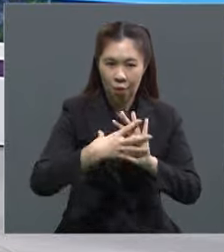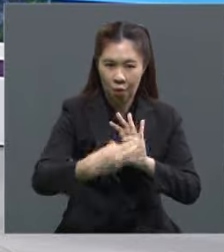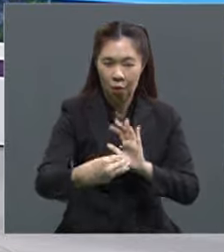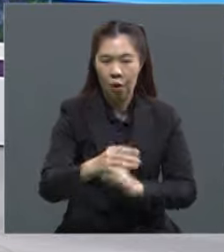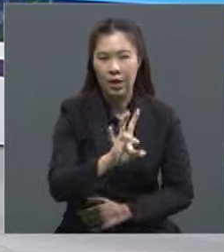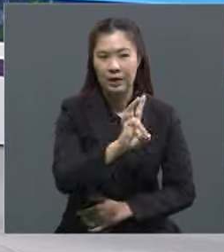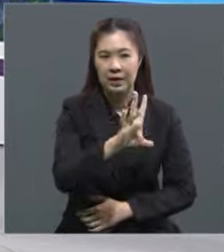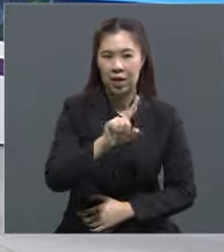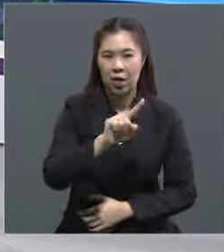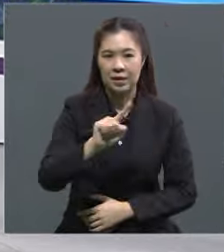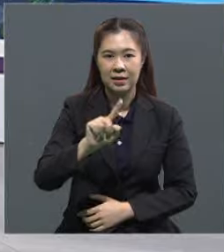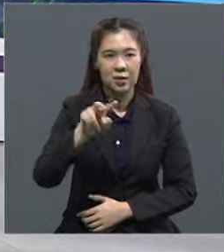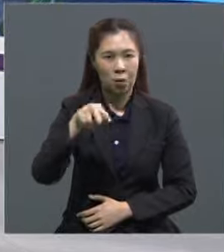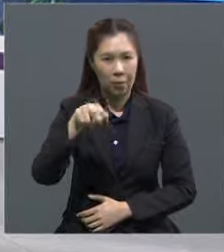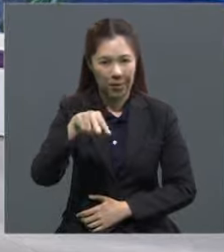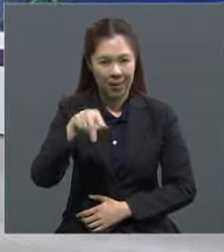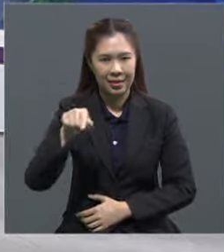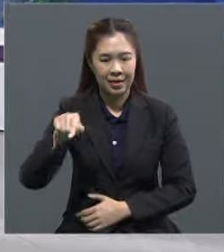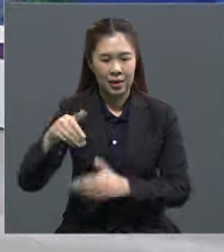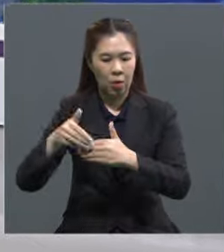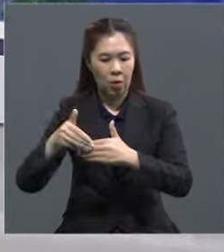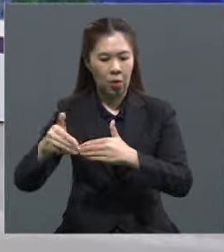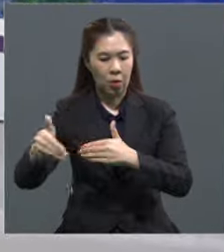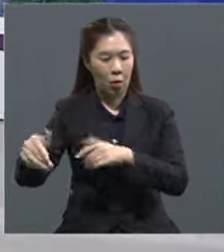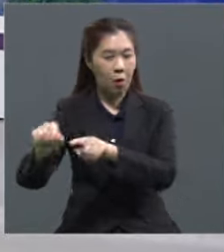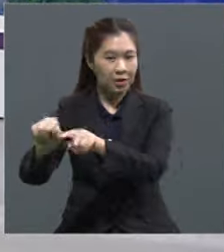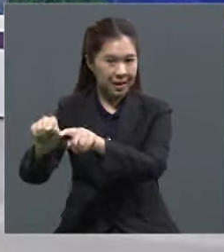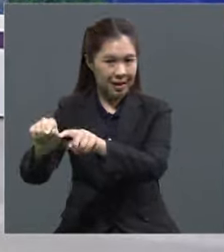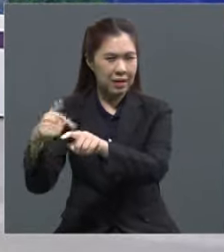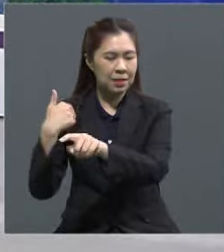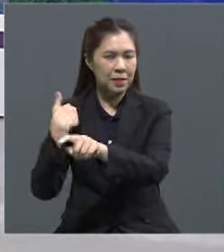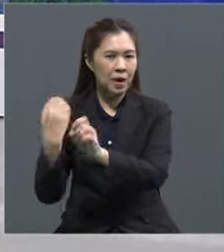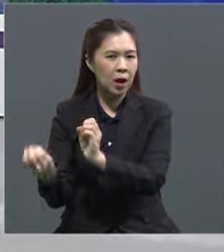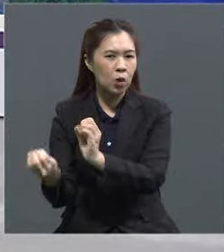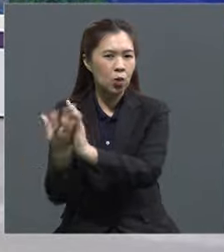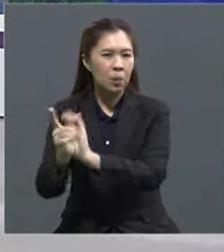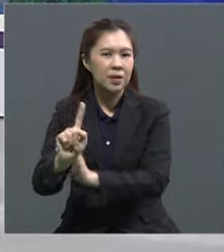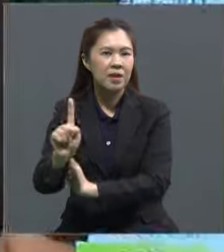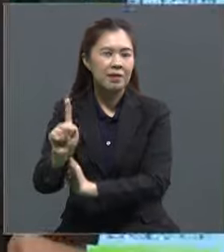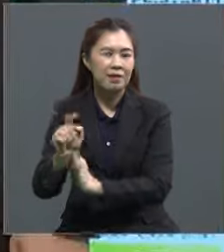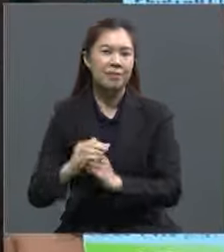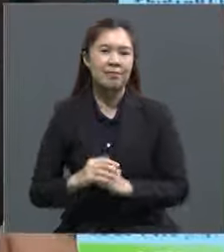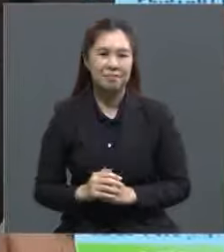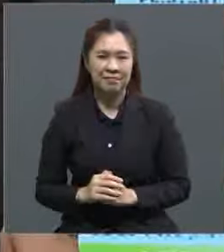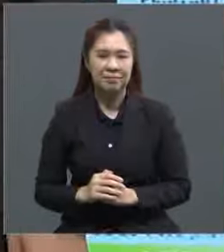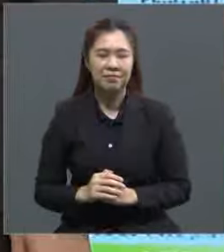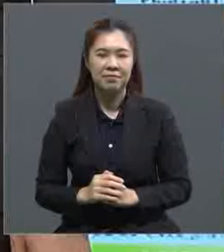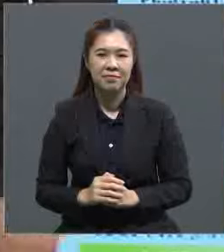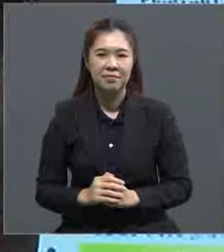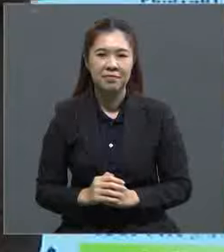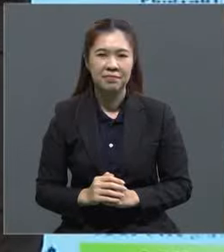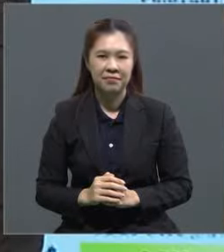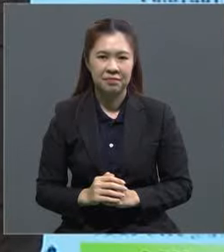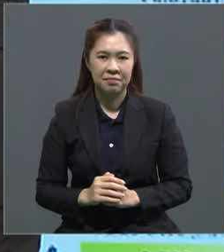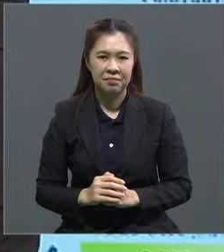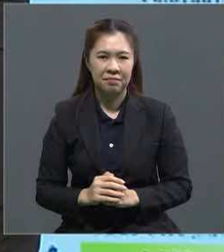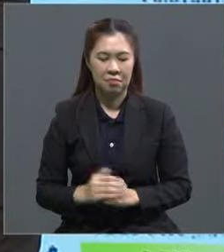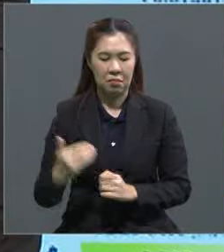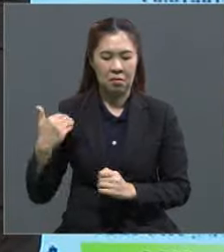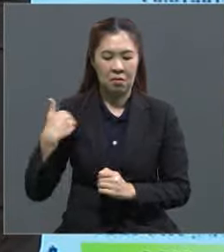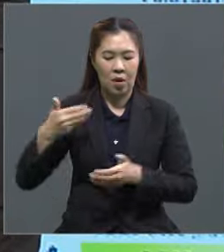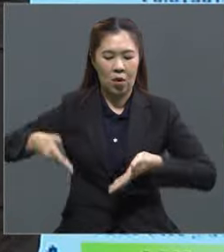ลูกบาทเมตต่อวินาทีท้ายเขื่อนเจ้าพระยาเนี่ยก็จะทำมีส่งผลกระทบในบริเวณโซนที่อ่าพื้นที่นอกคัน